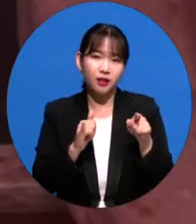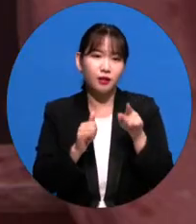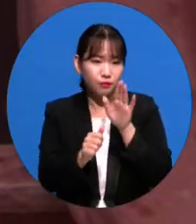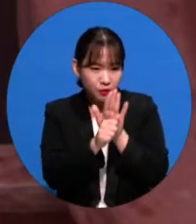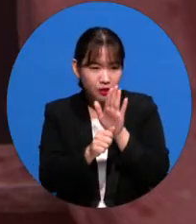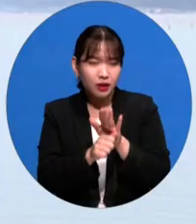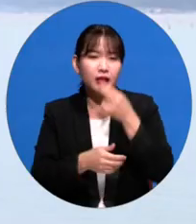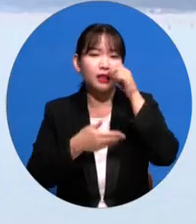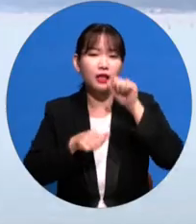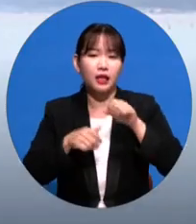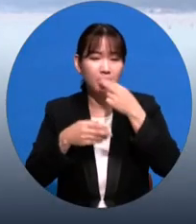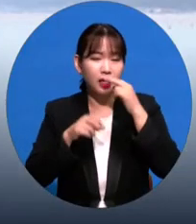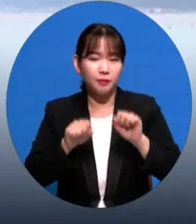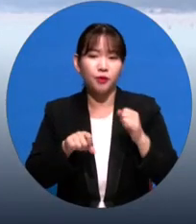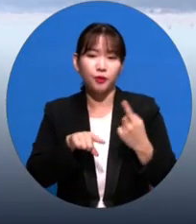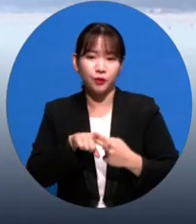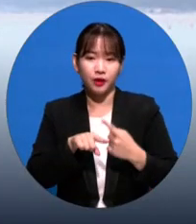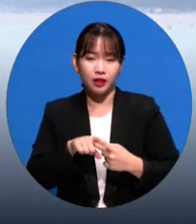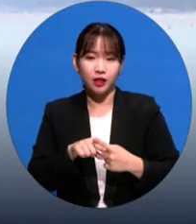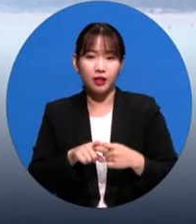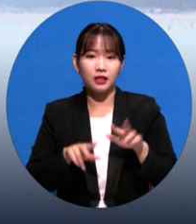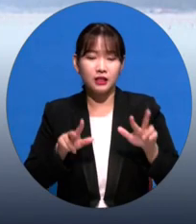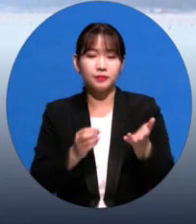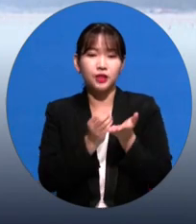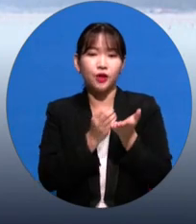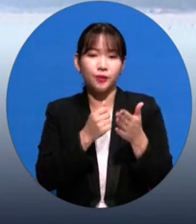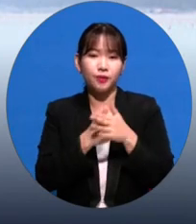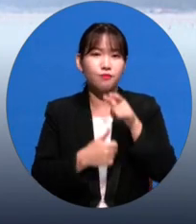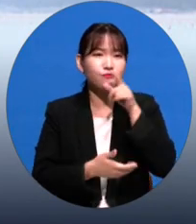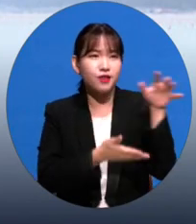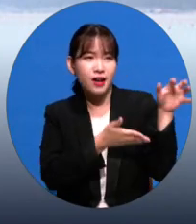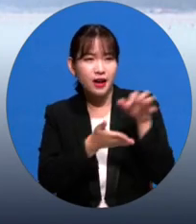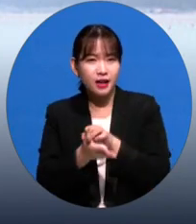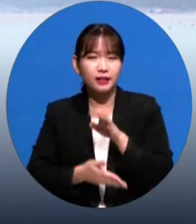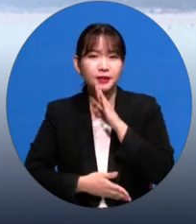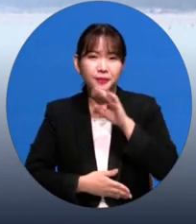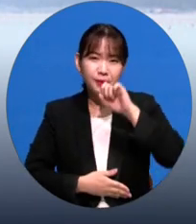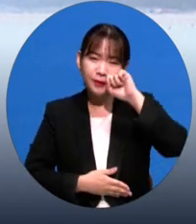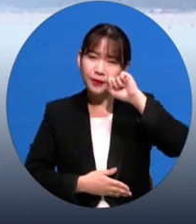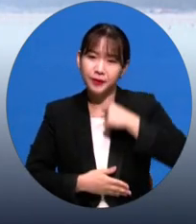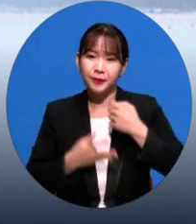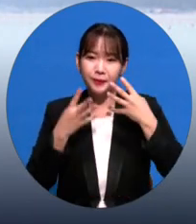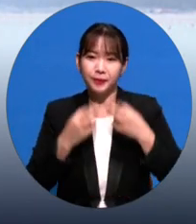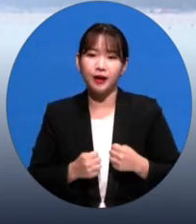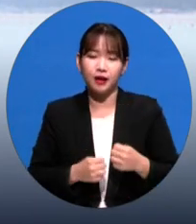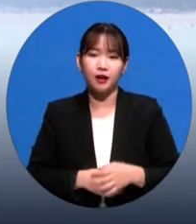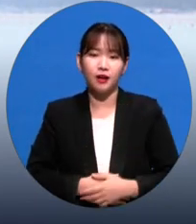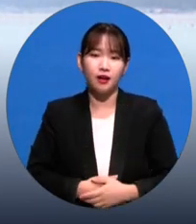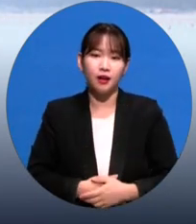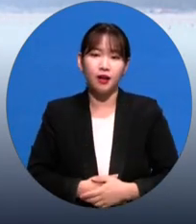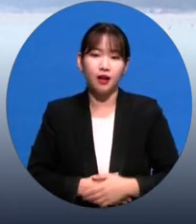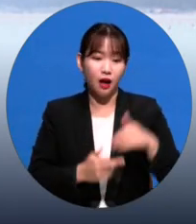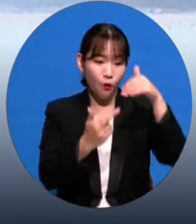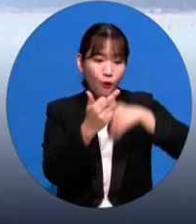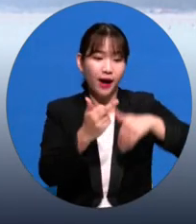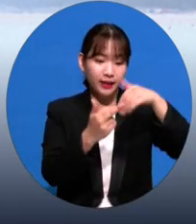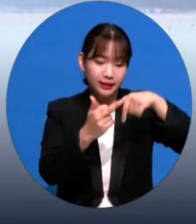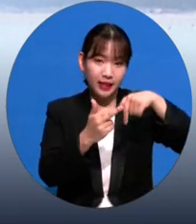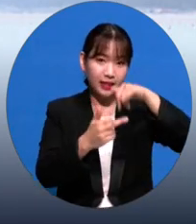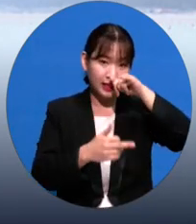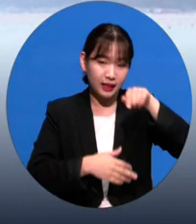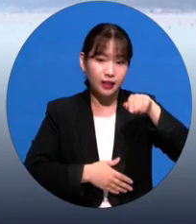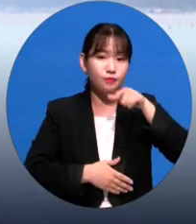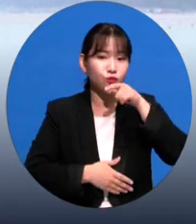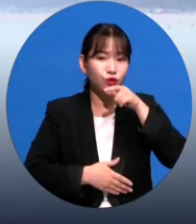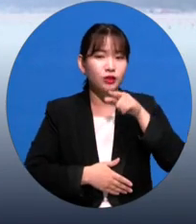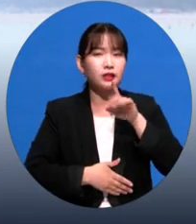같습니다. 지금 섬 지역이다 보니까 물 확보하는 데 굉장히 애로사항이 많습니다. 그래서 광산에 있는